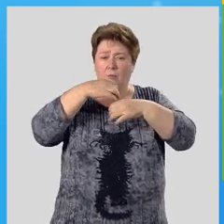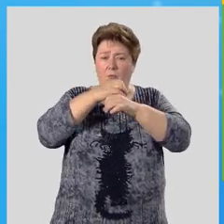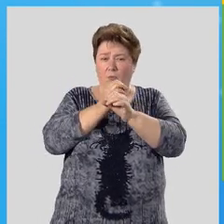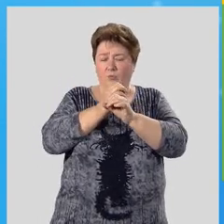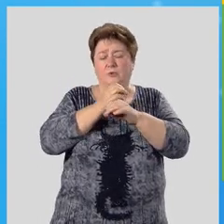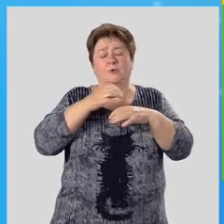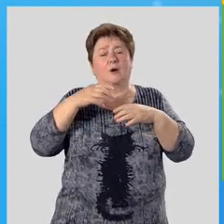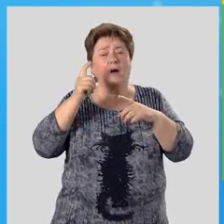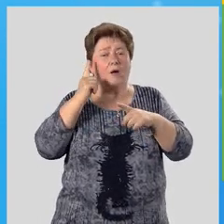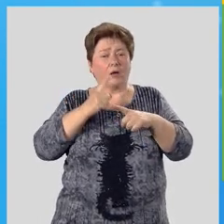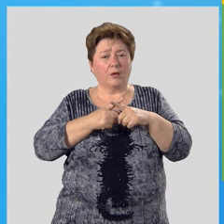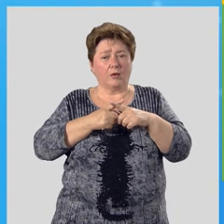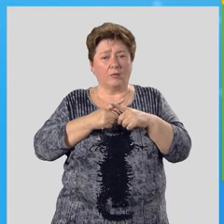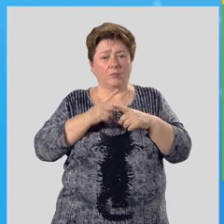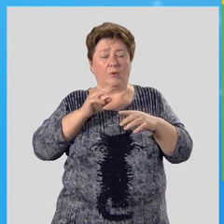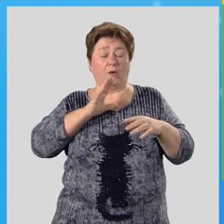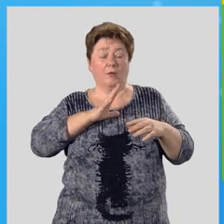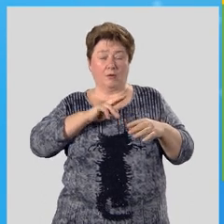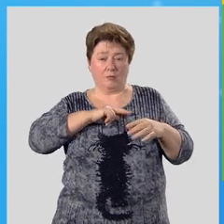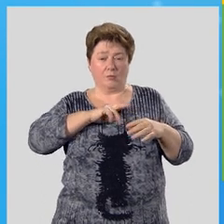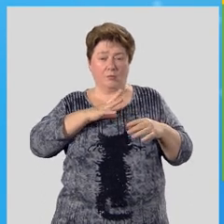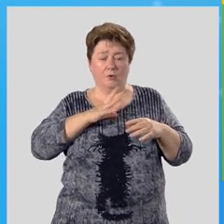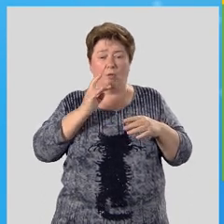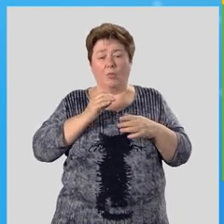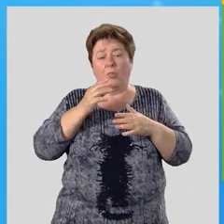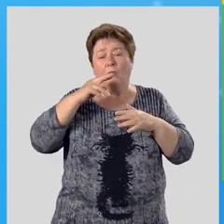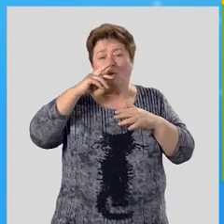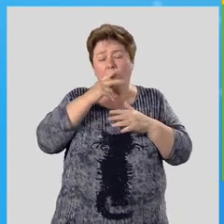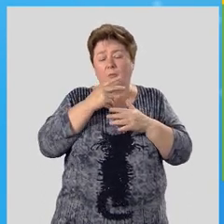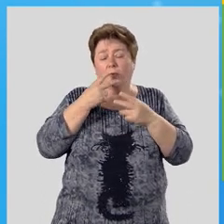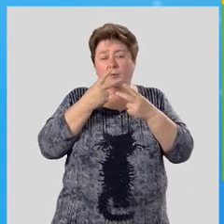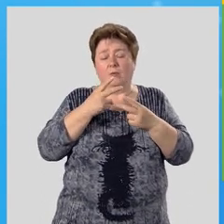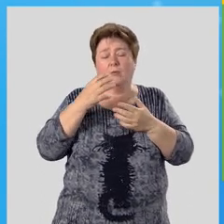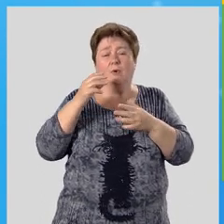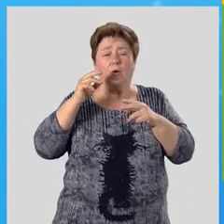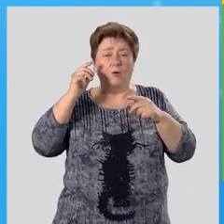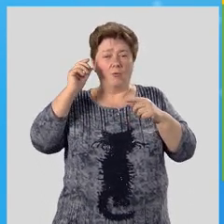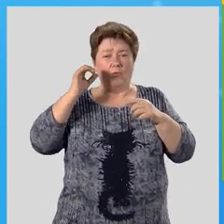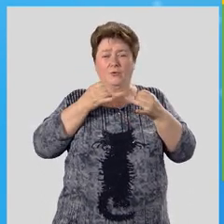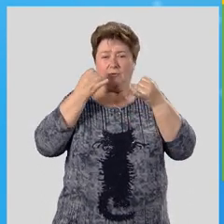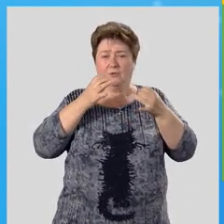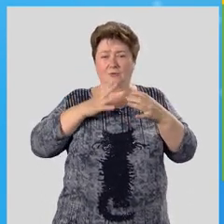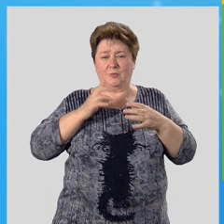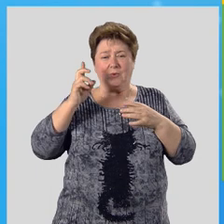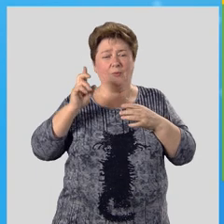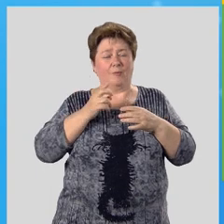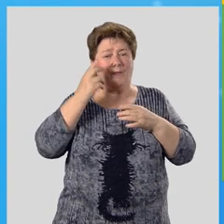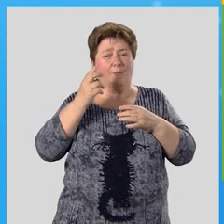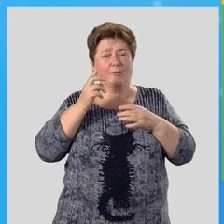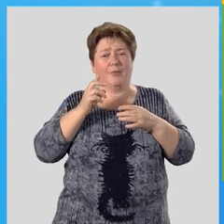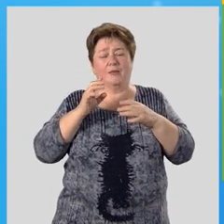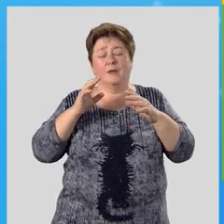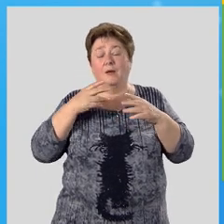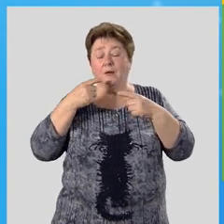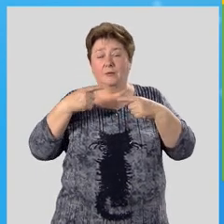и химией, но обнаружил свой дефект благодаря увлечению ботаникой. То, что он не